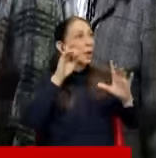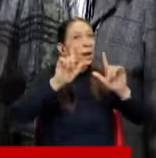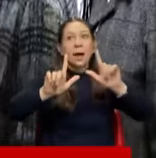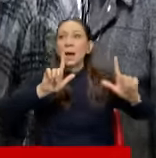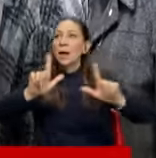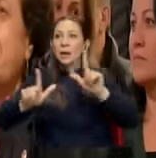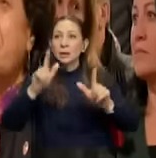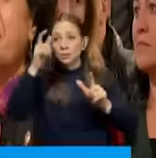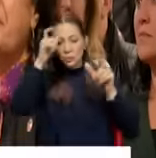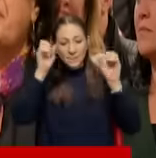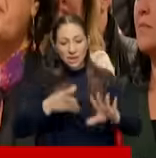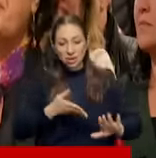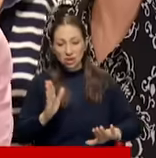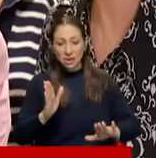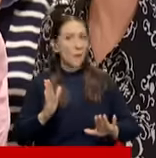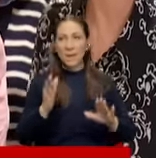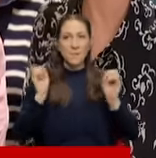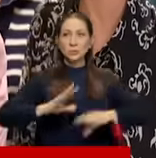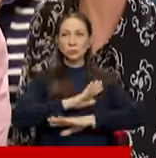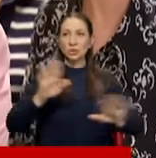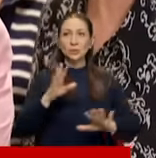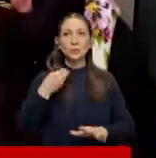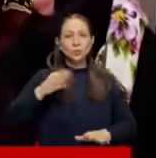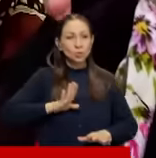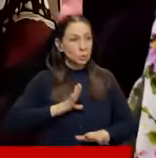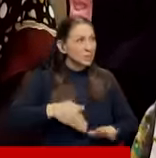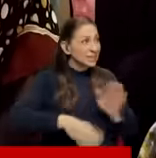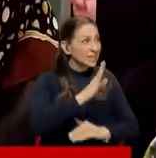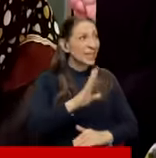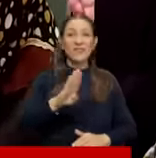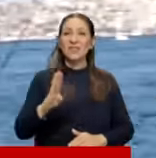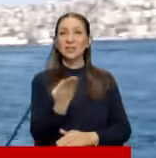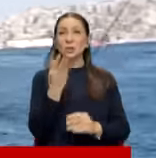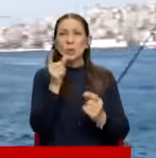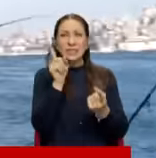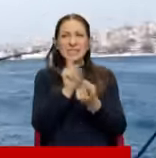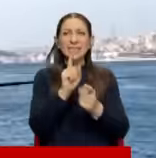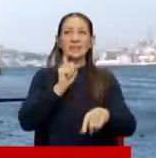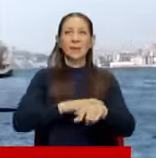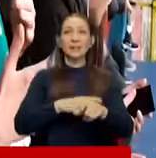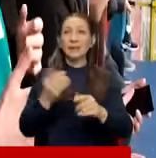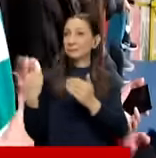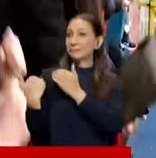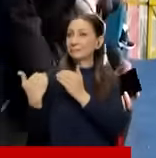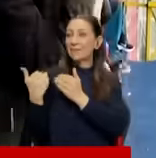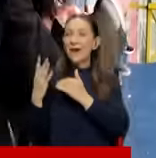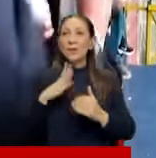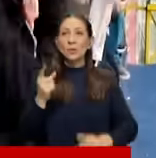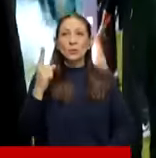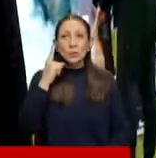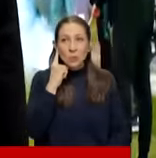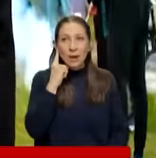Hani Ülkeyi terk edecektik artık etmeyeceğiz işte çocuğumuz gidecekti vaz geçti Çok kısa sürede böyle geri dönüşler aldım tabii bunu